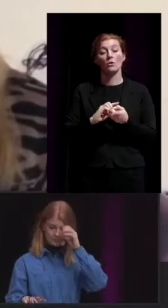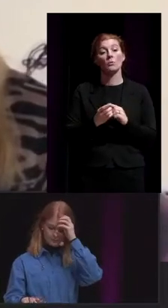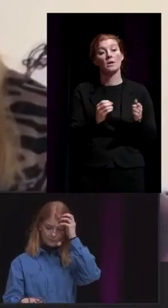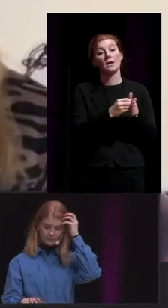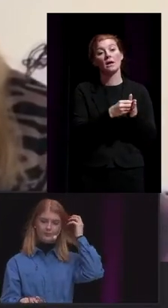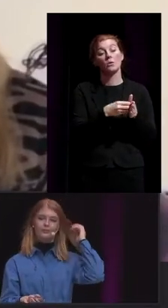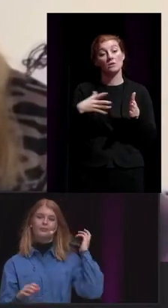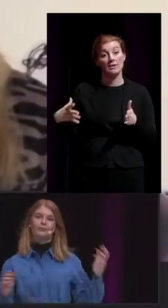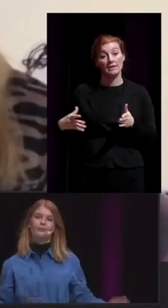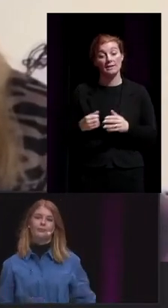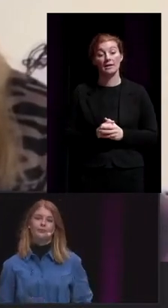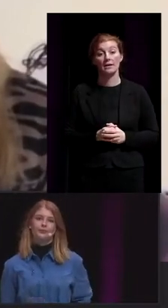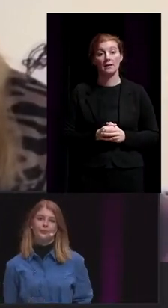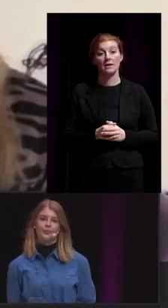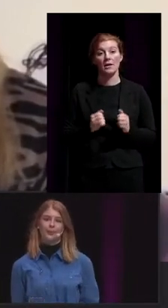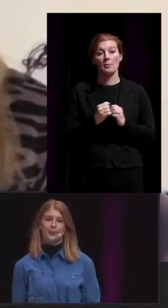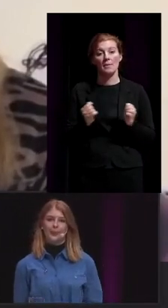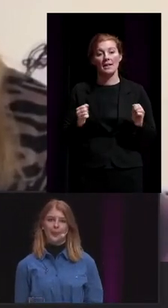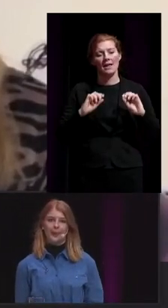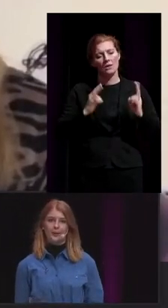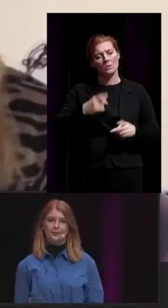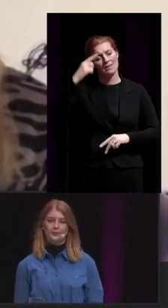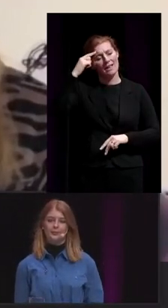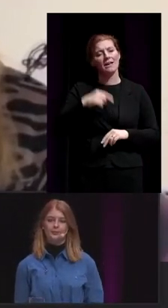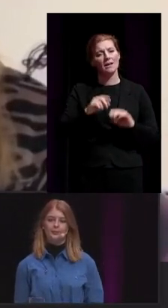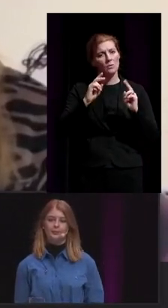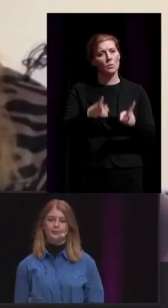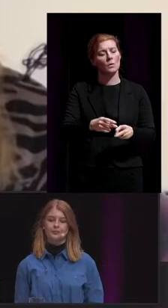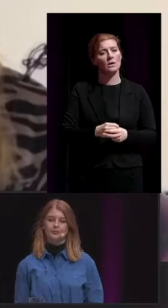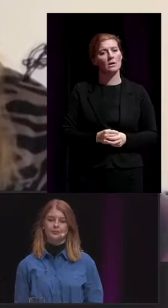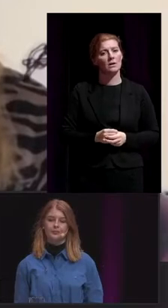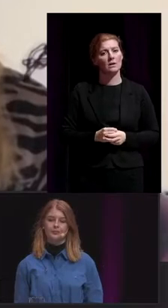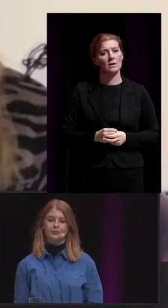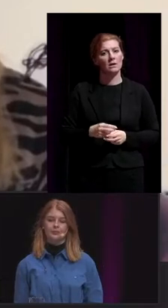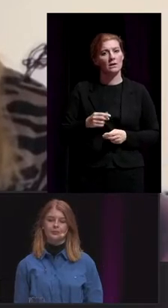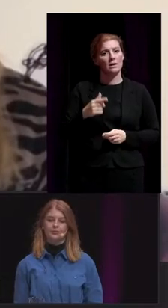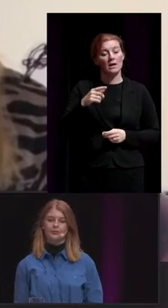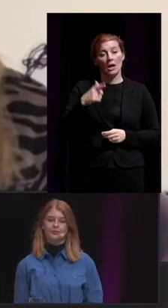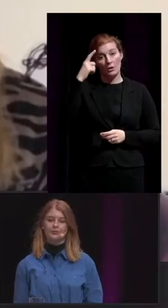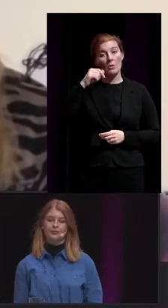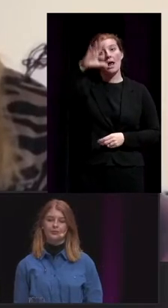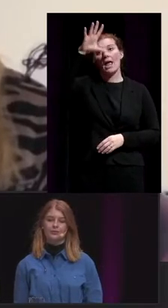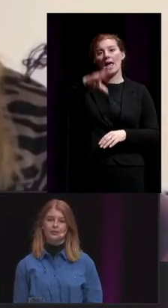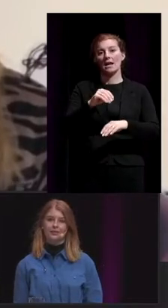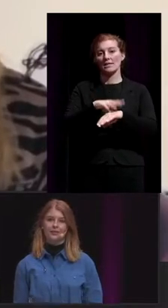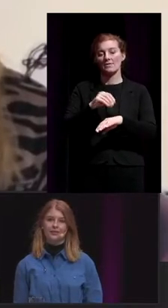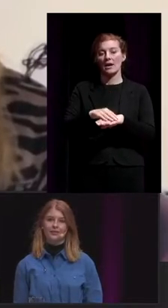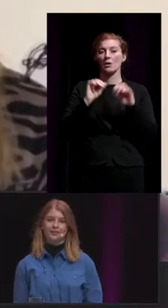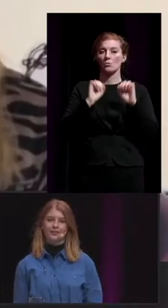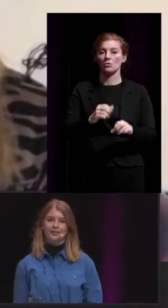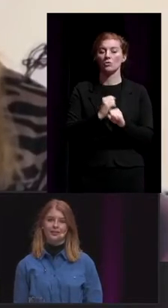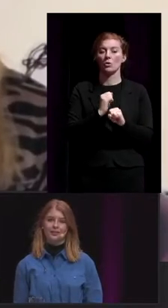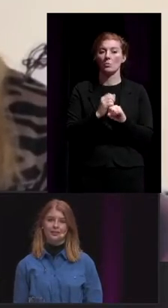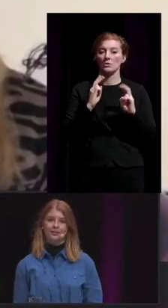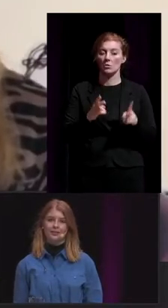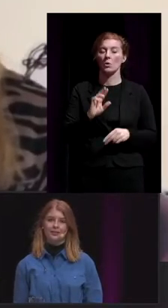åtgärder? Men att ändå tänka tanken. Jag tror att vi... hela Sverige behöver jobba med det här. Och vi har lagstiftningen i ryggen och jag